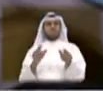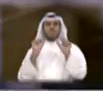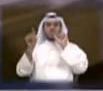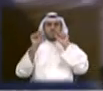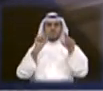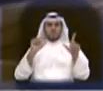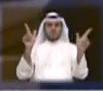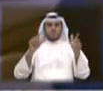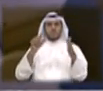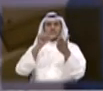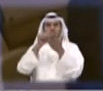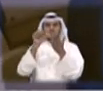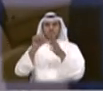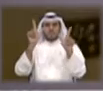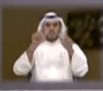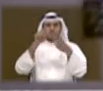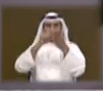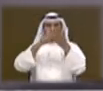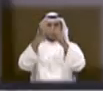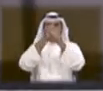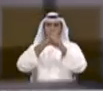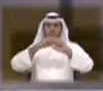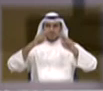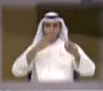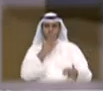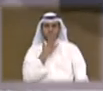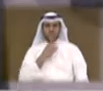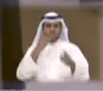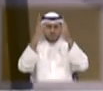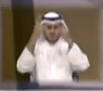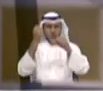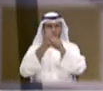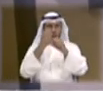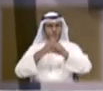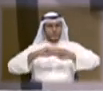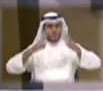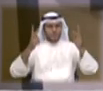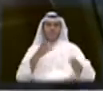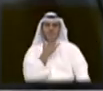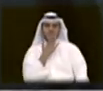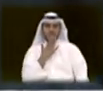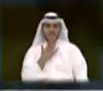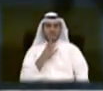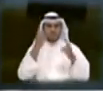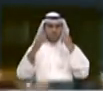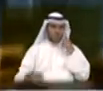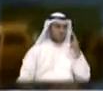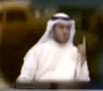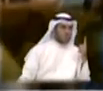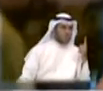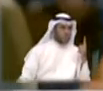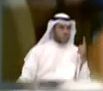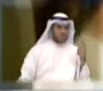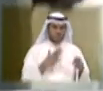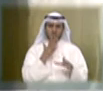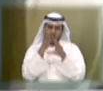الإنترنت وشاشات التلفزة وغيرها من وسائل الراحة، بالإضافة إلى المواصفات التقنية والميكانيكية وعوامل